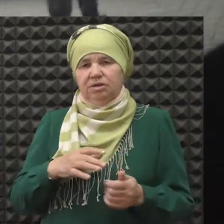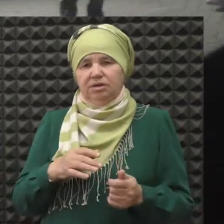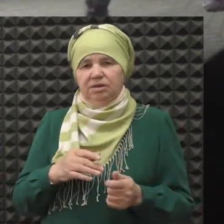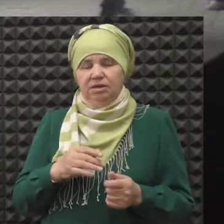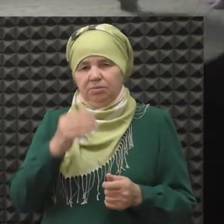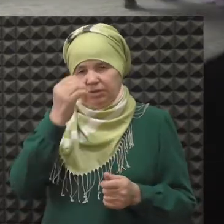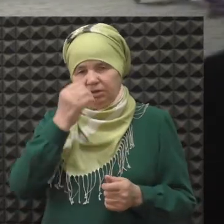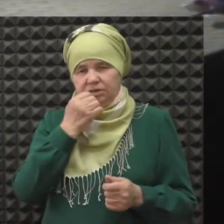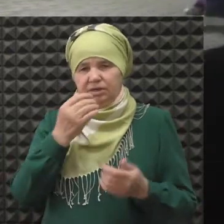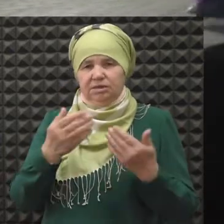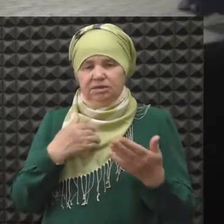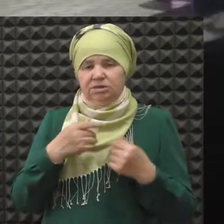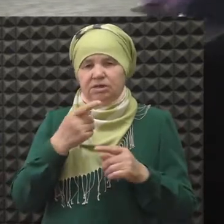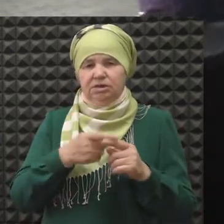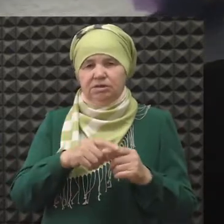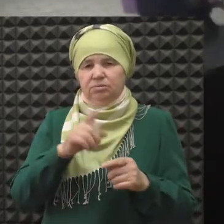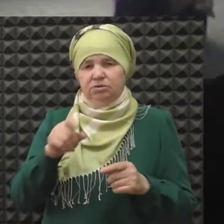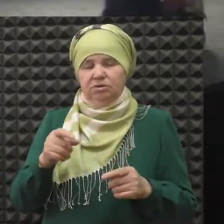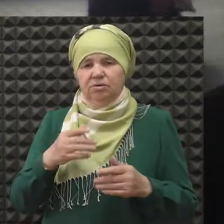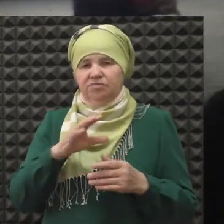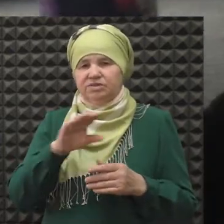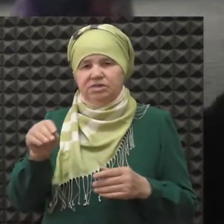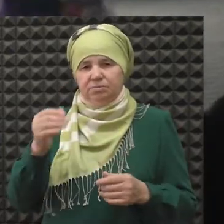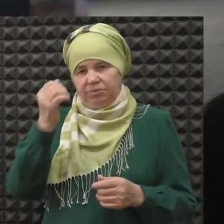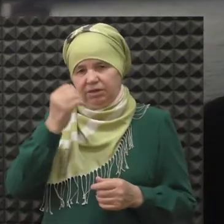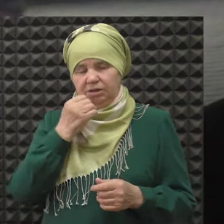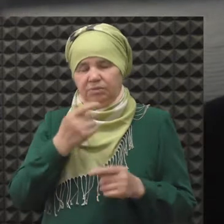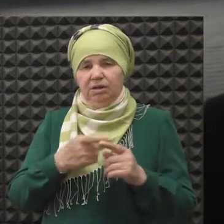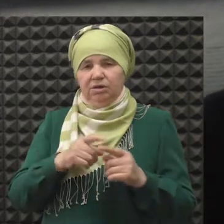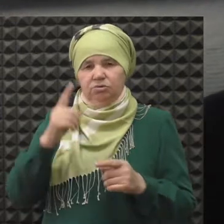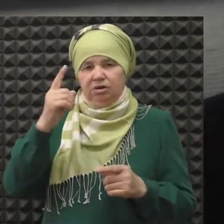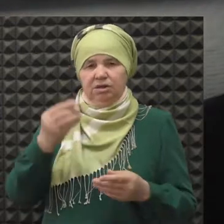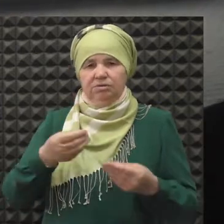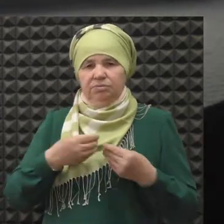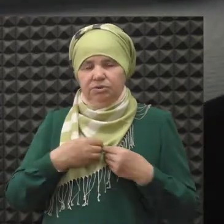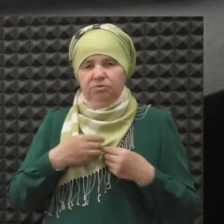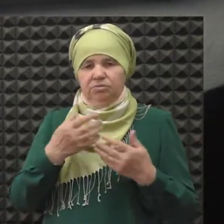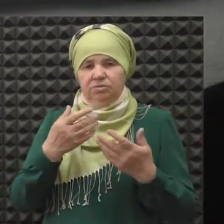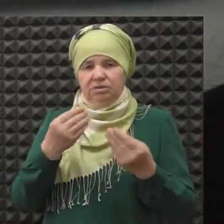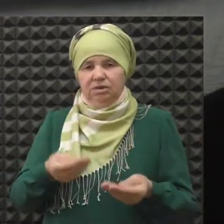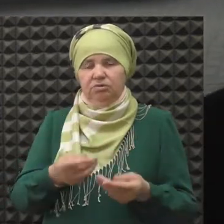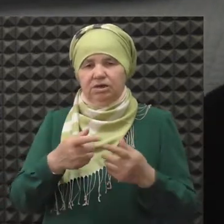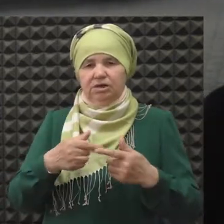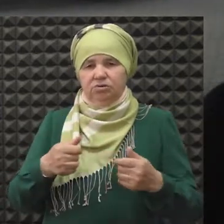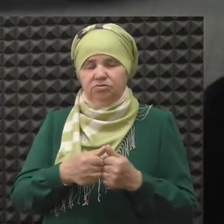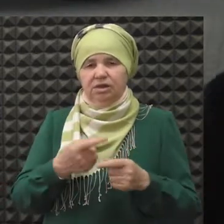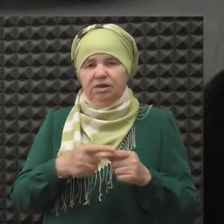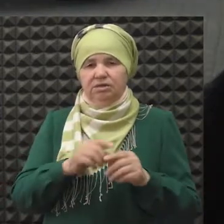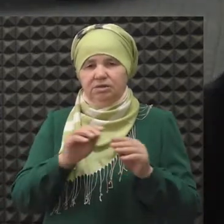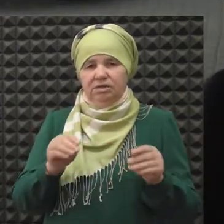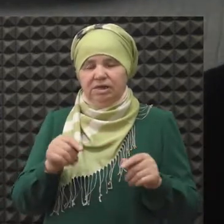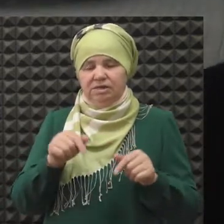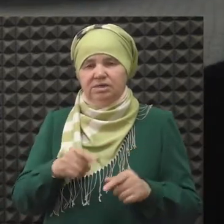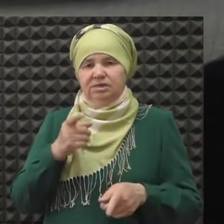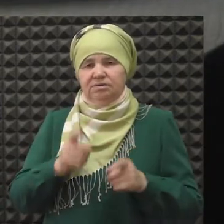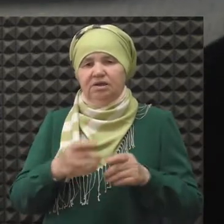с благодарностью относиться к этим всем благам Аллах Тааля, который берет, посылает людей, которые организовывают эти вещи.